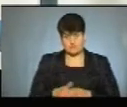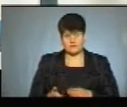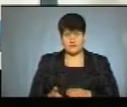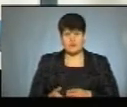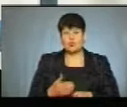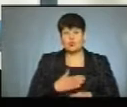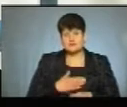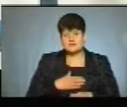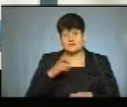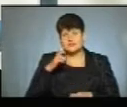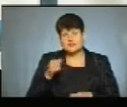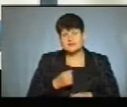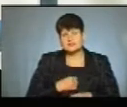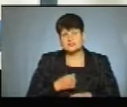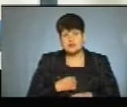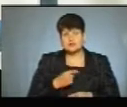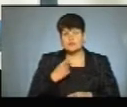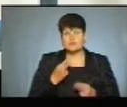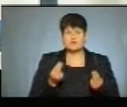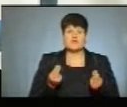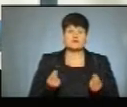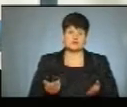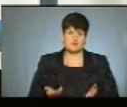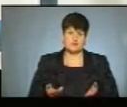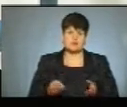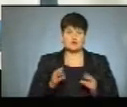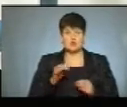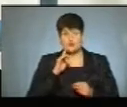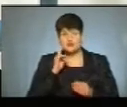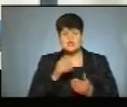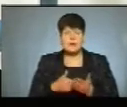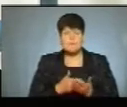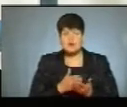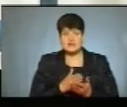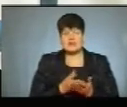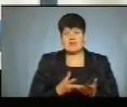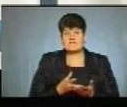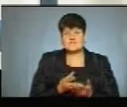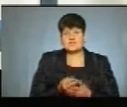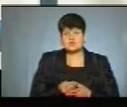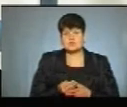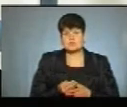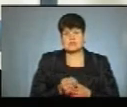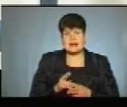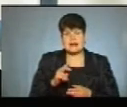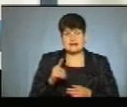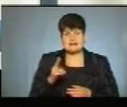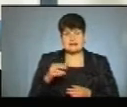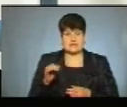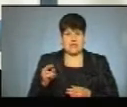державі, якщо говорити навіть про фінансування, то молодіжна політика фінансується, як кажуть, на здачу.